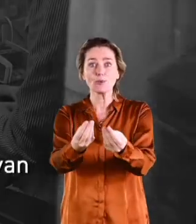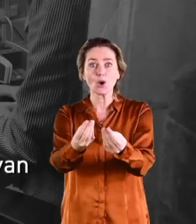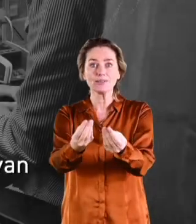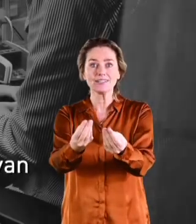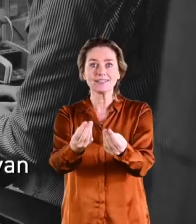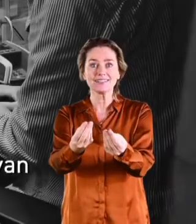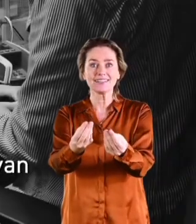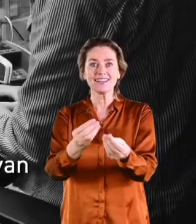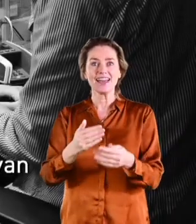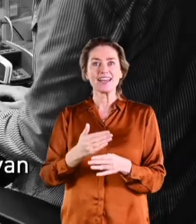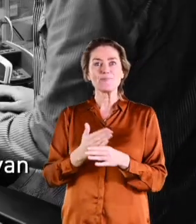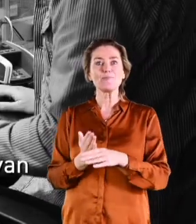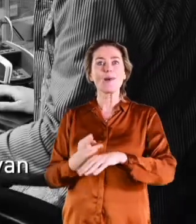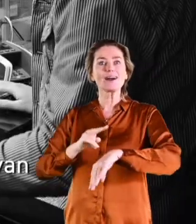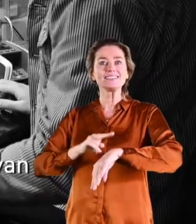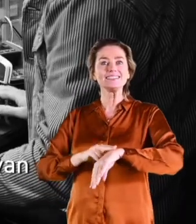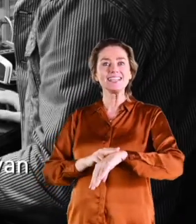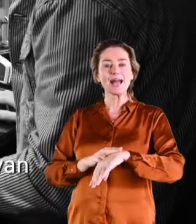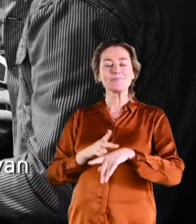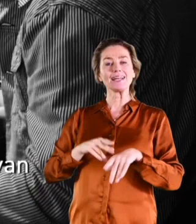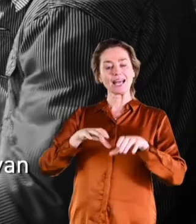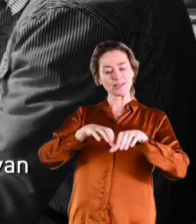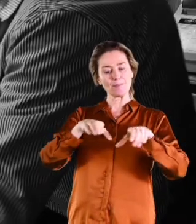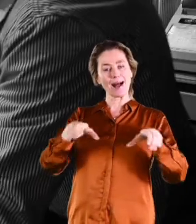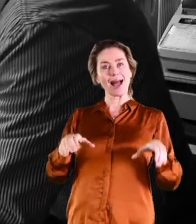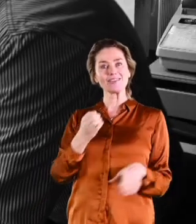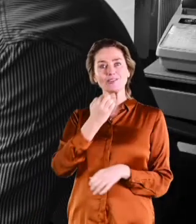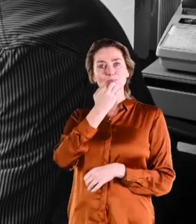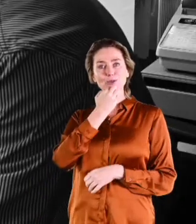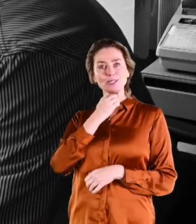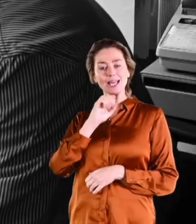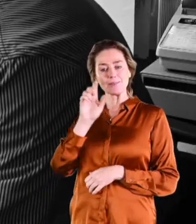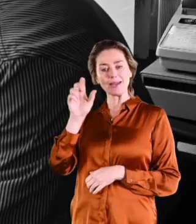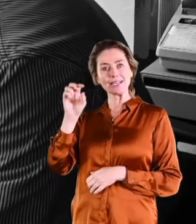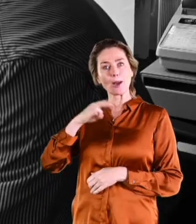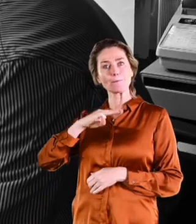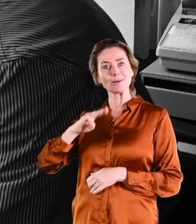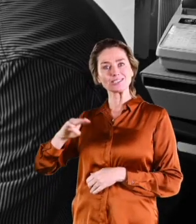een part-time baan aan de balie van uw museum in Maastricht.